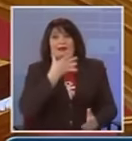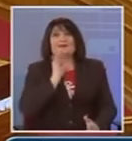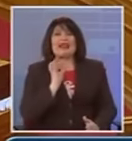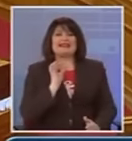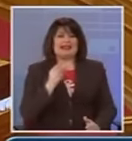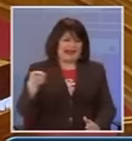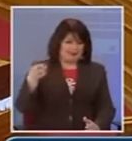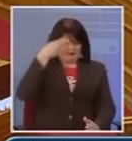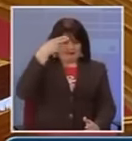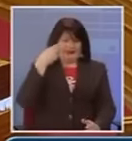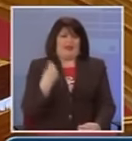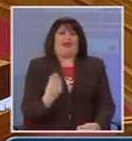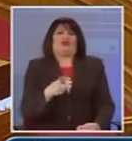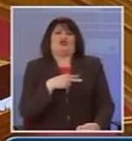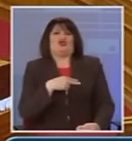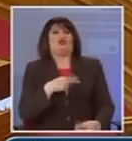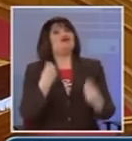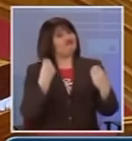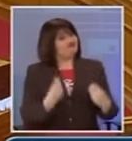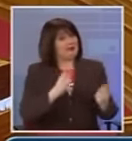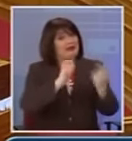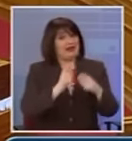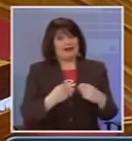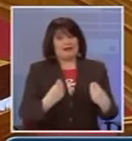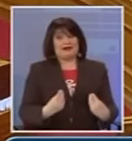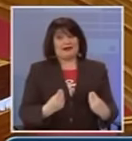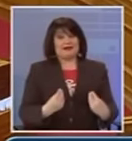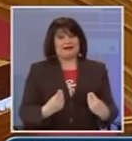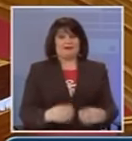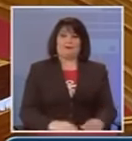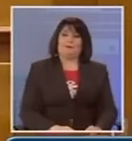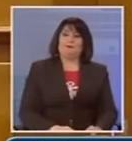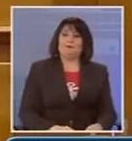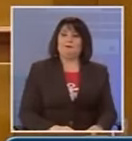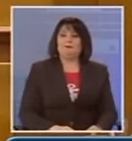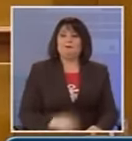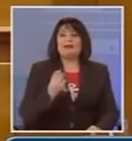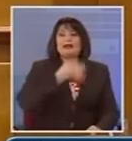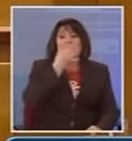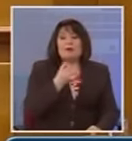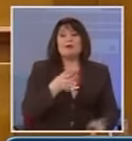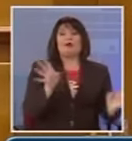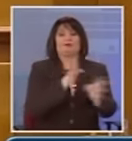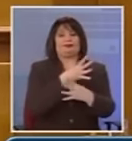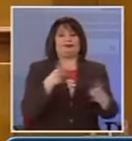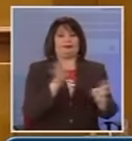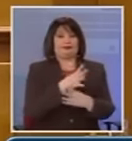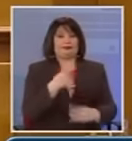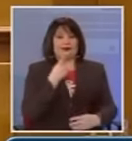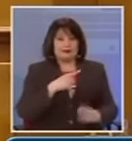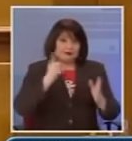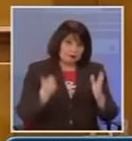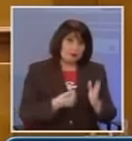ρετσινιά. Πράγματι, ωραίοι μεταρρυθμιστές είστε. Για να μην αναφερθούμε στη δημαγωγία σας ότι για πρώτη